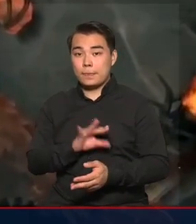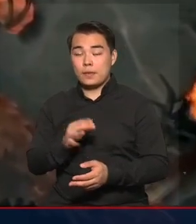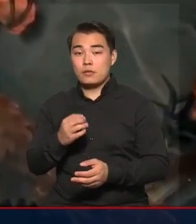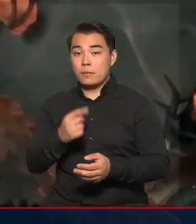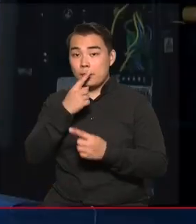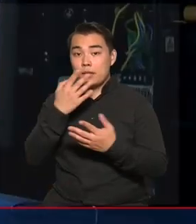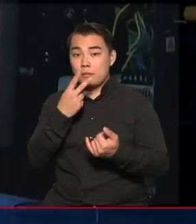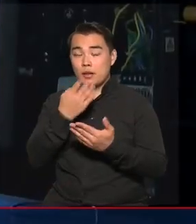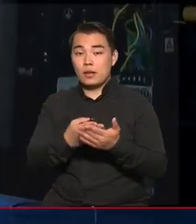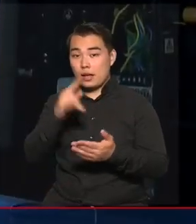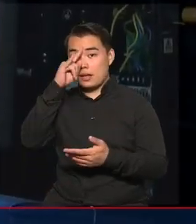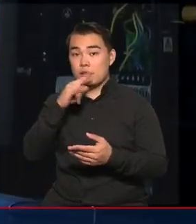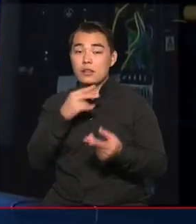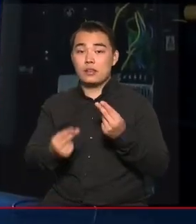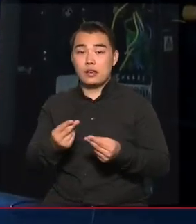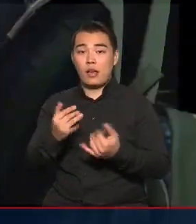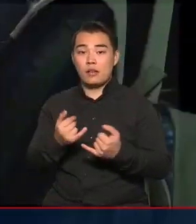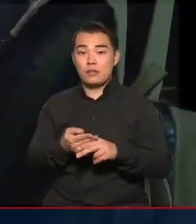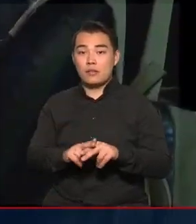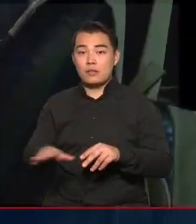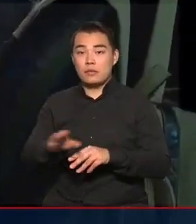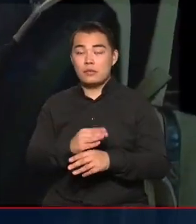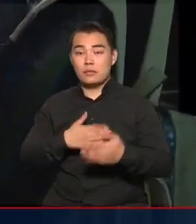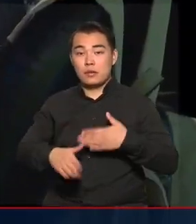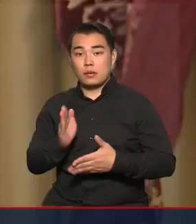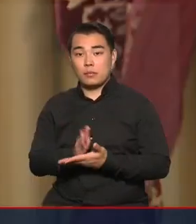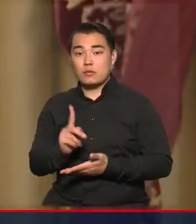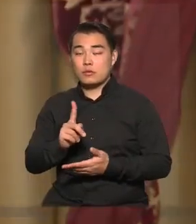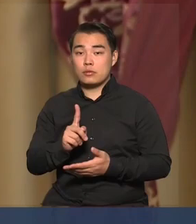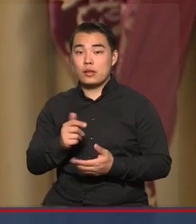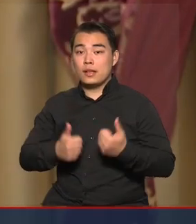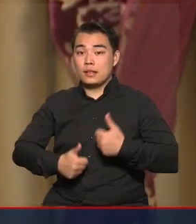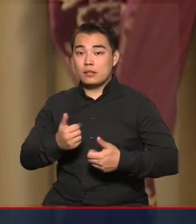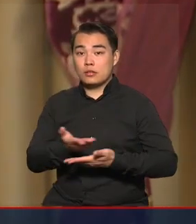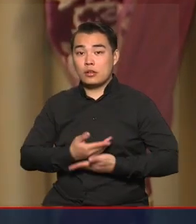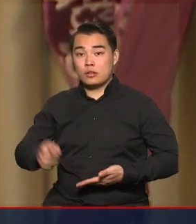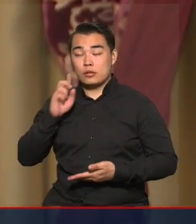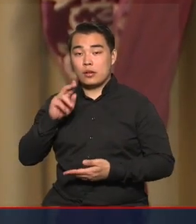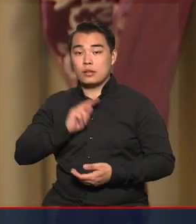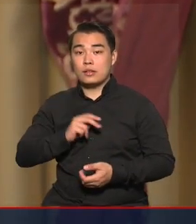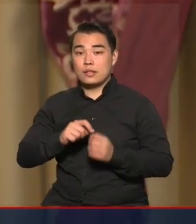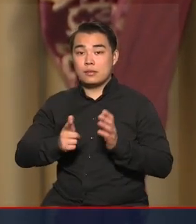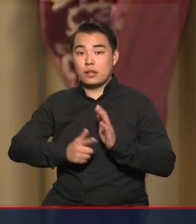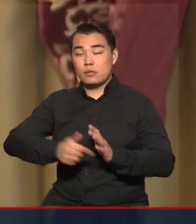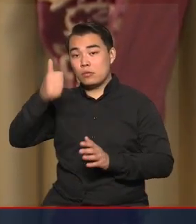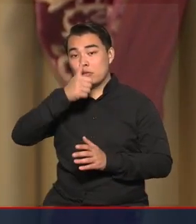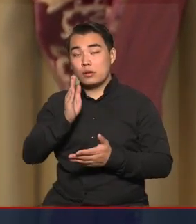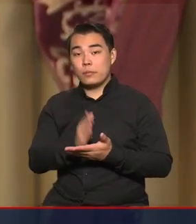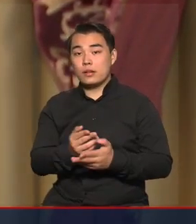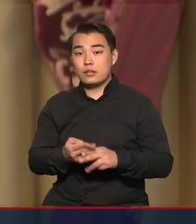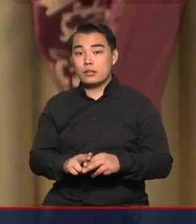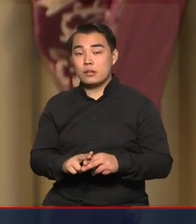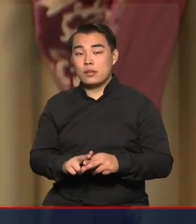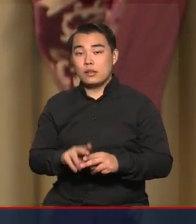соңғысы бойынша қазақстандық ойыншылардың нәтижесі көңіл толатындай. Киберспортым наша страна занимает 17 года. Біздің